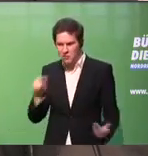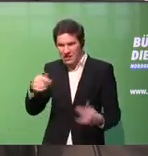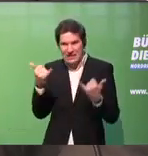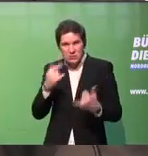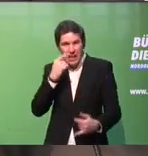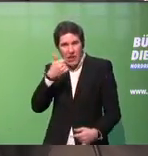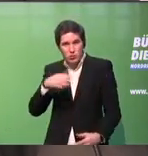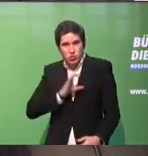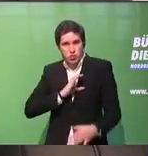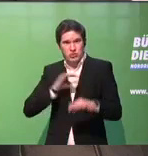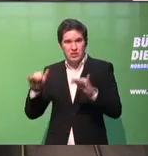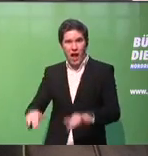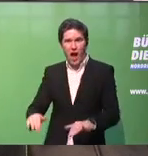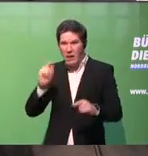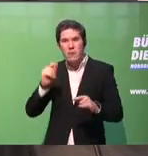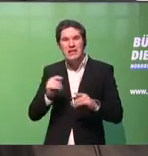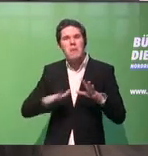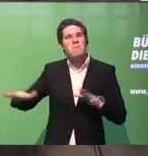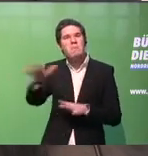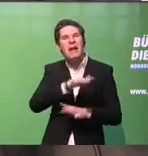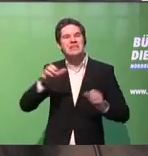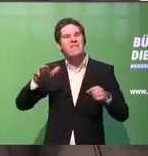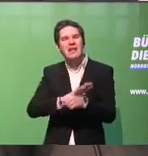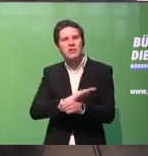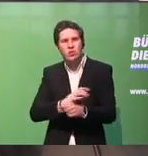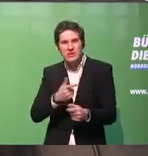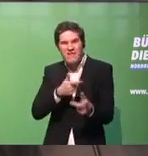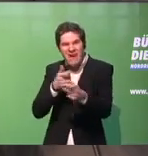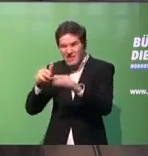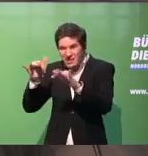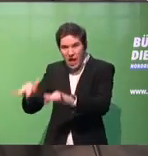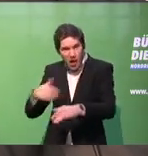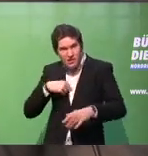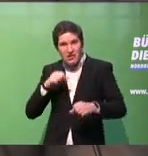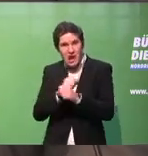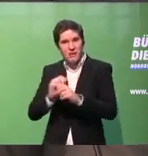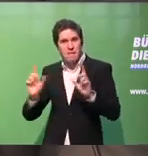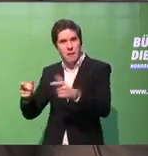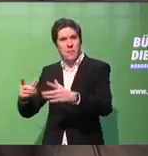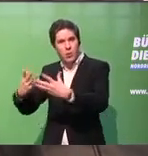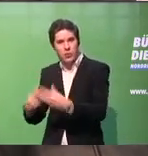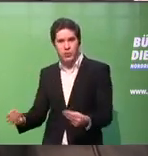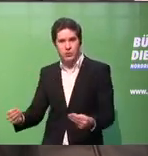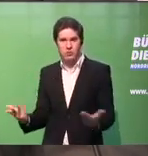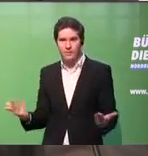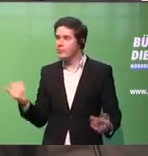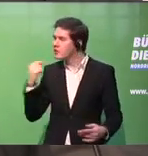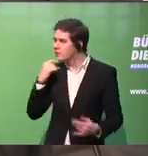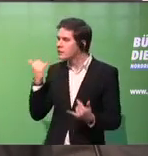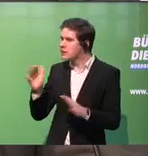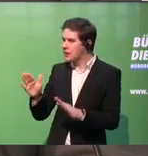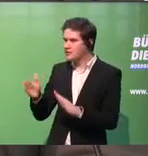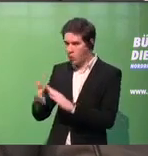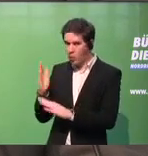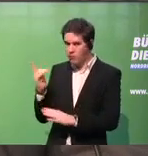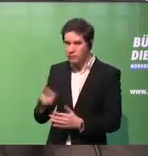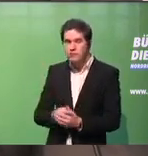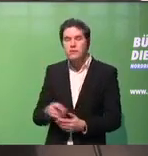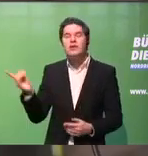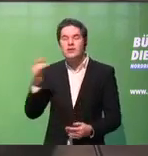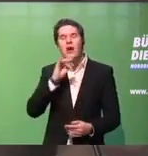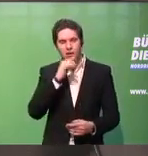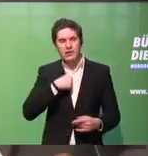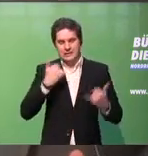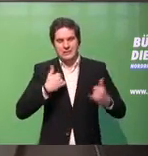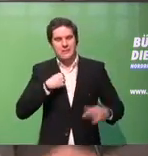bietet, Massenvernichtungswaffen zu vernichten, das auch zu ergreifen und das auch zu tun und sich da nicht den schwarzen Peter hinzuschieben. Ich komme